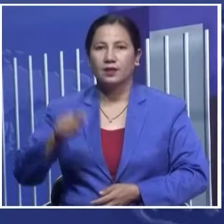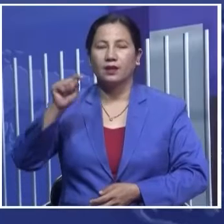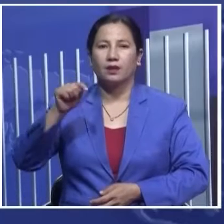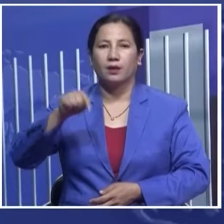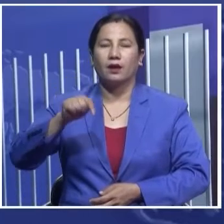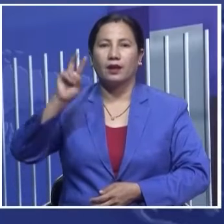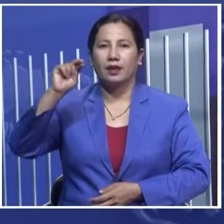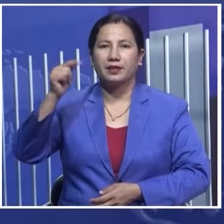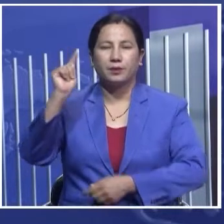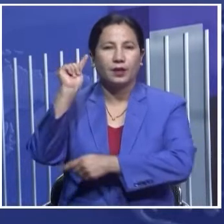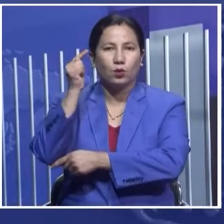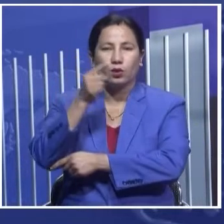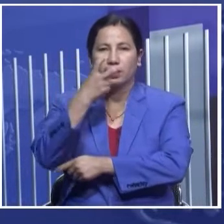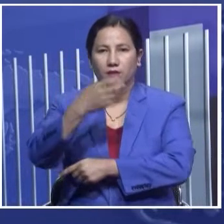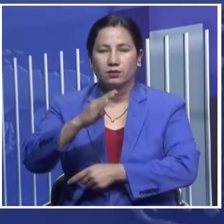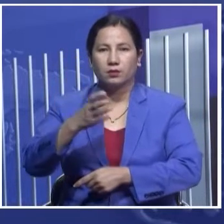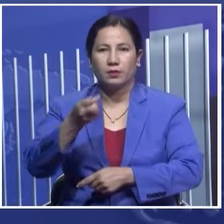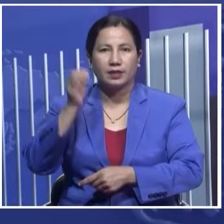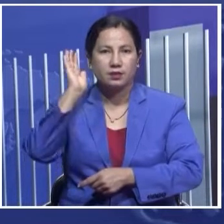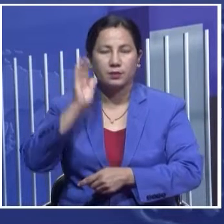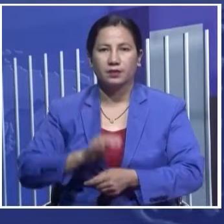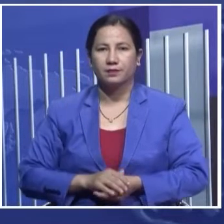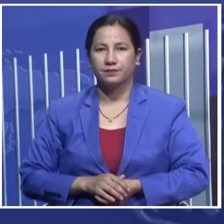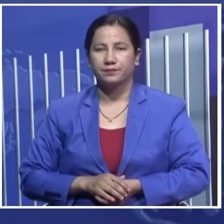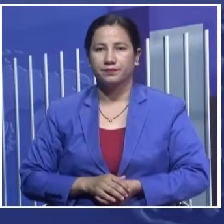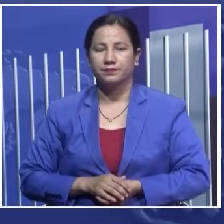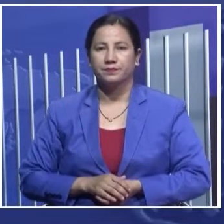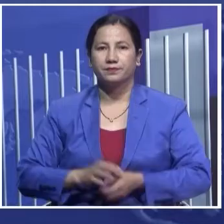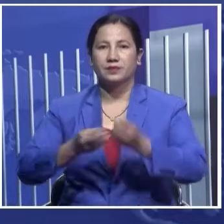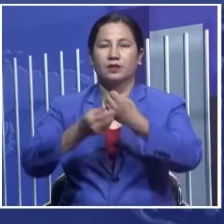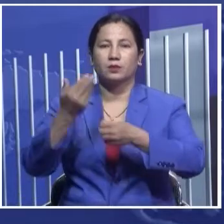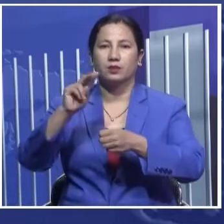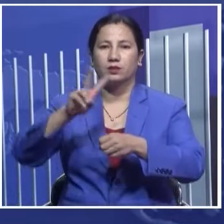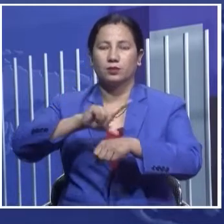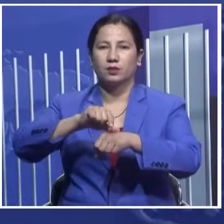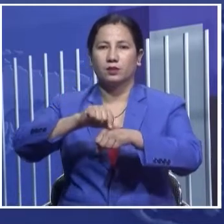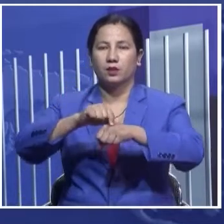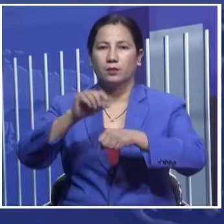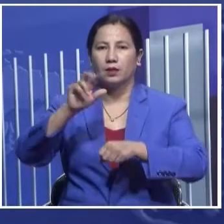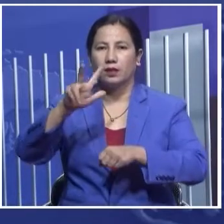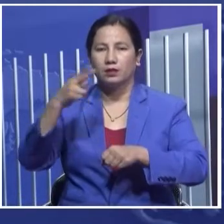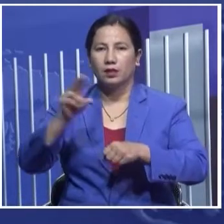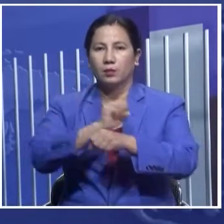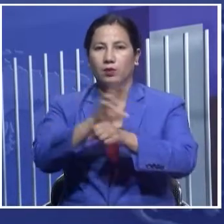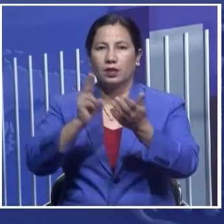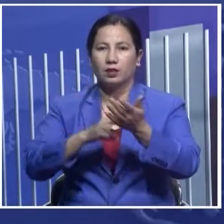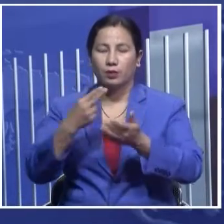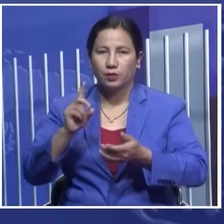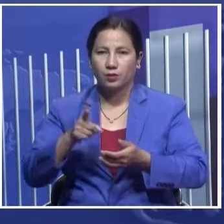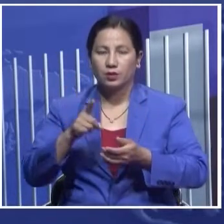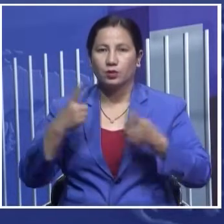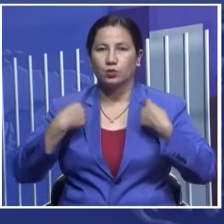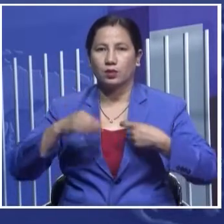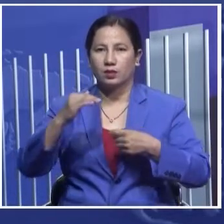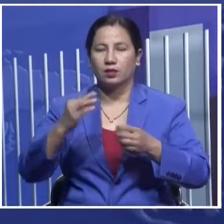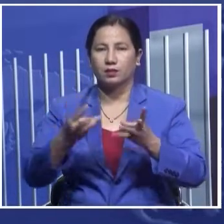तपाईँ अहिले एनटिभी कोहलपुर हेर्दै हुनुहुन्छ। अब बाँकी समाचार। देशभर पछिल्लो 24 घण्टामा 8 जनामा कोरोना संक्रमण पुष्टि भएको छ।